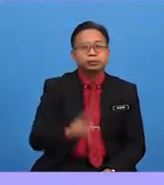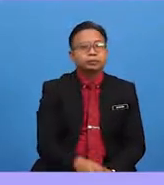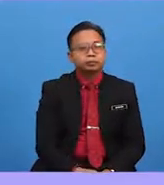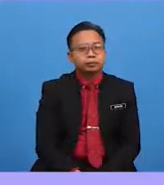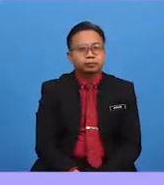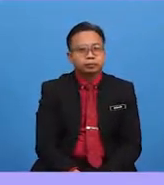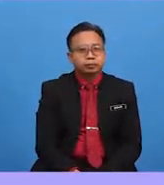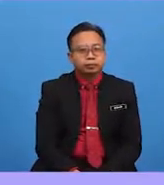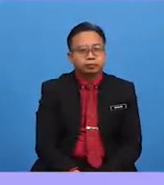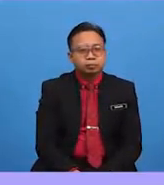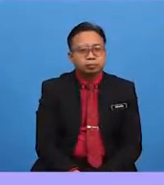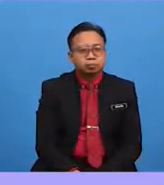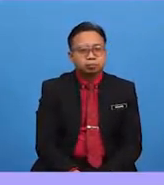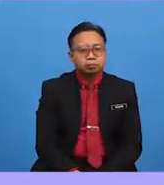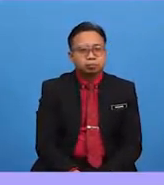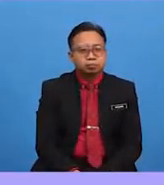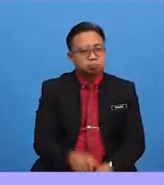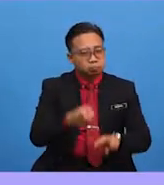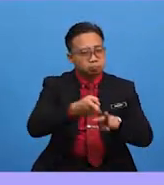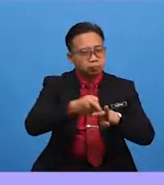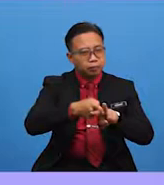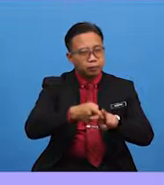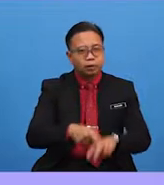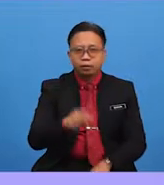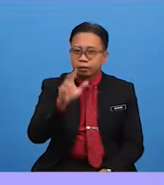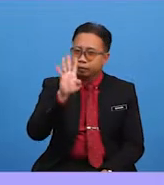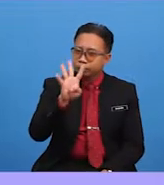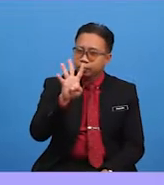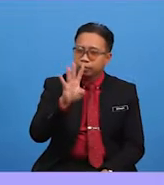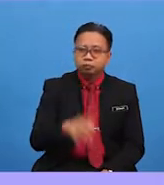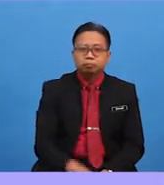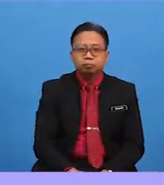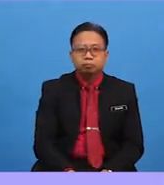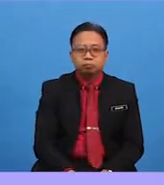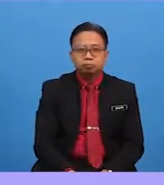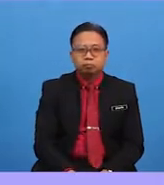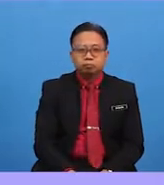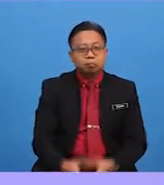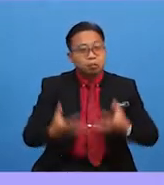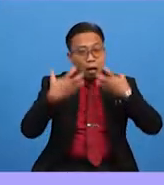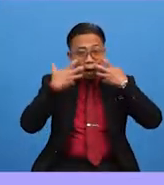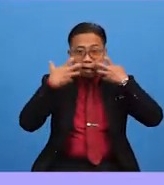Selipar. Selipar. Yang keempat,